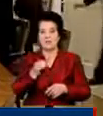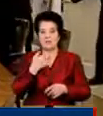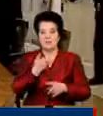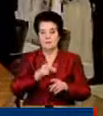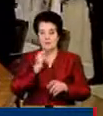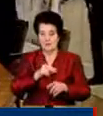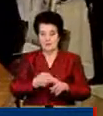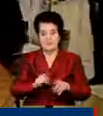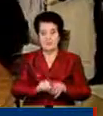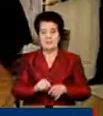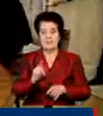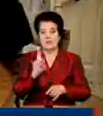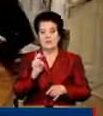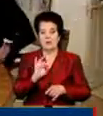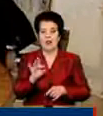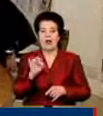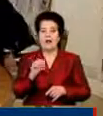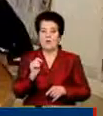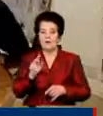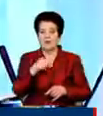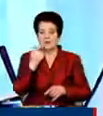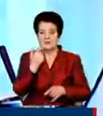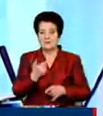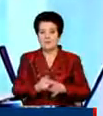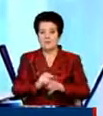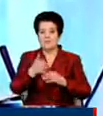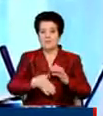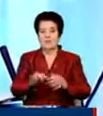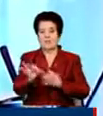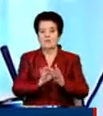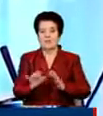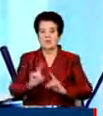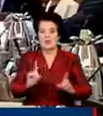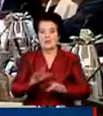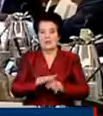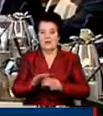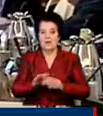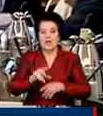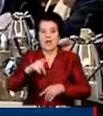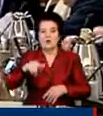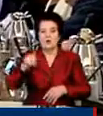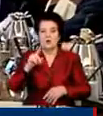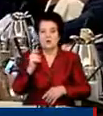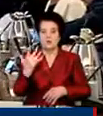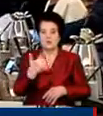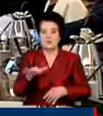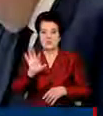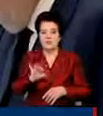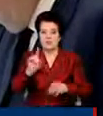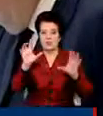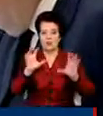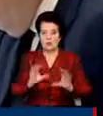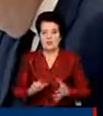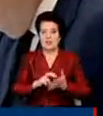de stat în Catalonia. Anterior, premierul Rajoy a anunțat la finalul unei ședințe de urgență a executivului activarea articolului 155 din Constituție